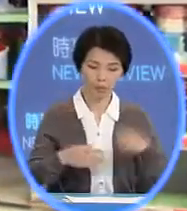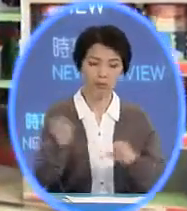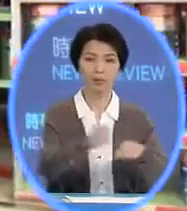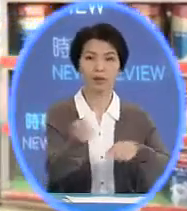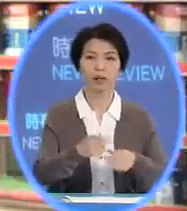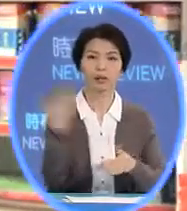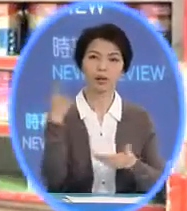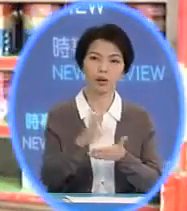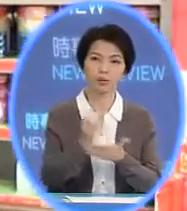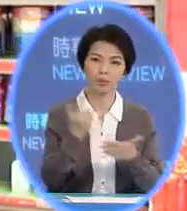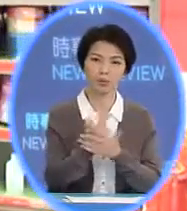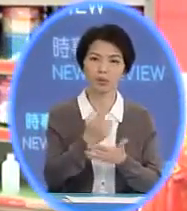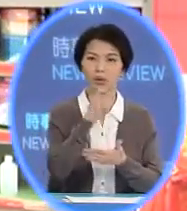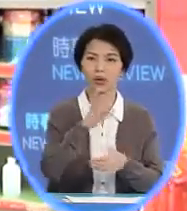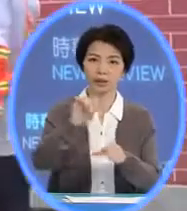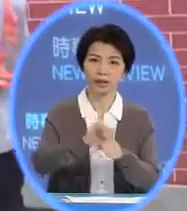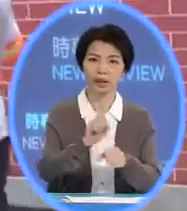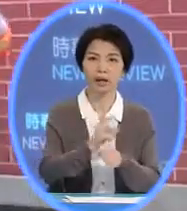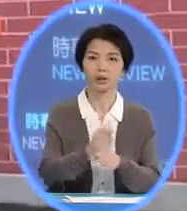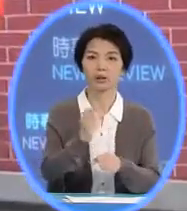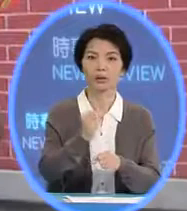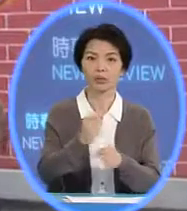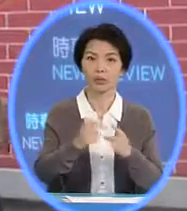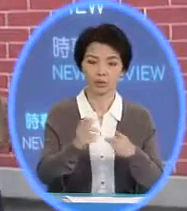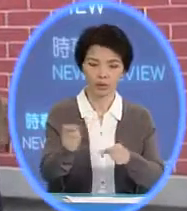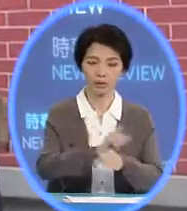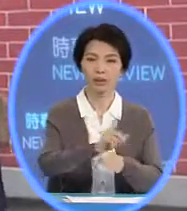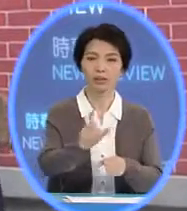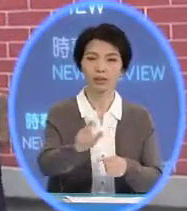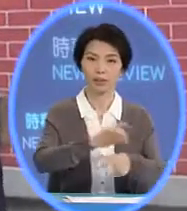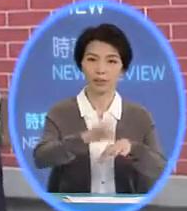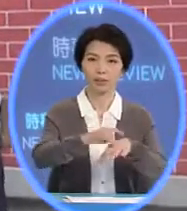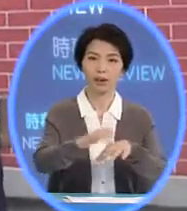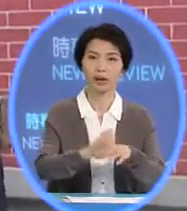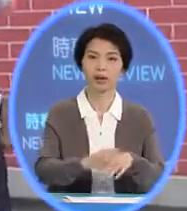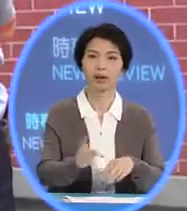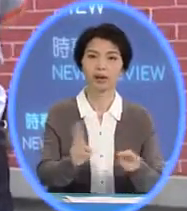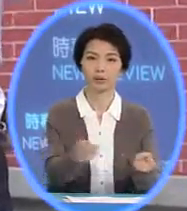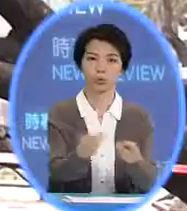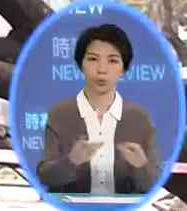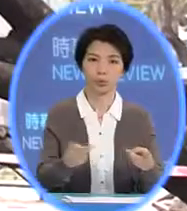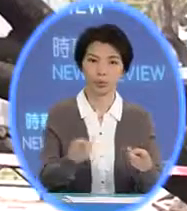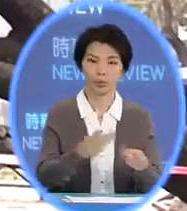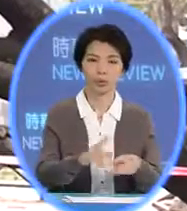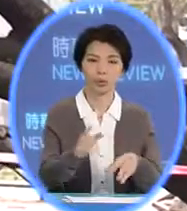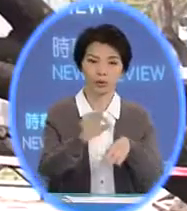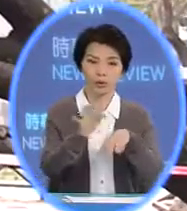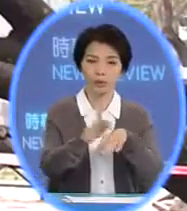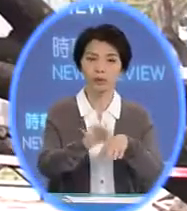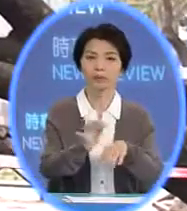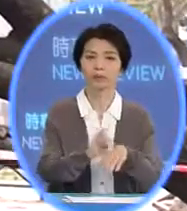重，當局就加派工人收集垃圾和滅蚊消毒，防範水浸地區出現疫情。